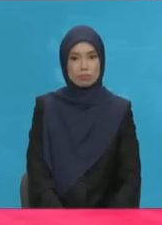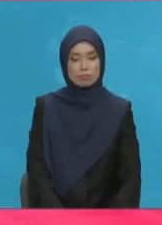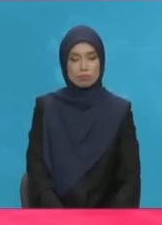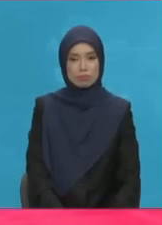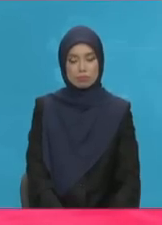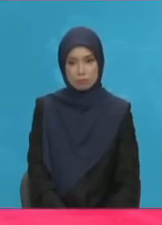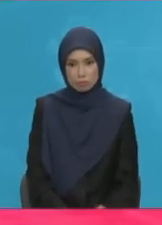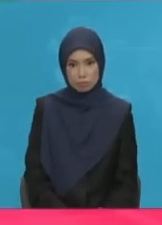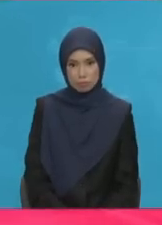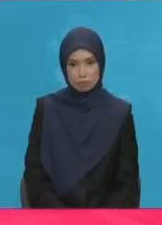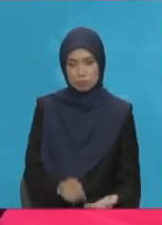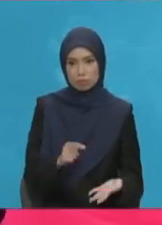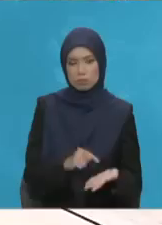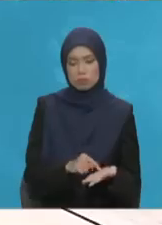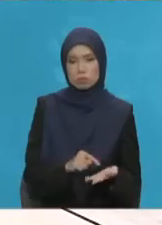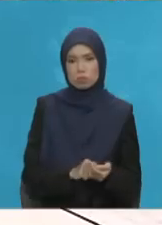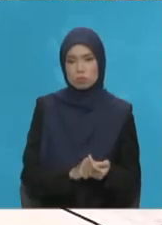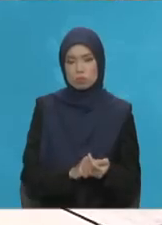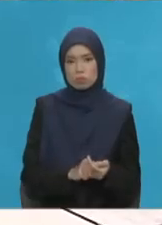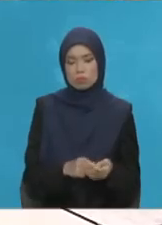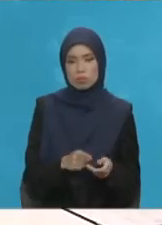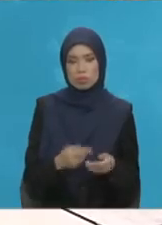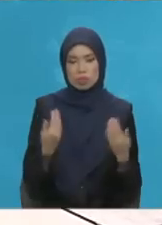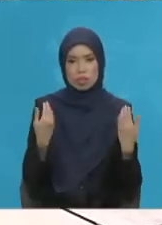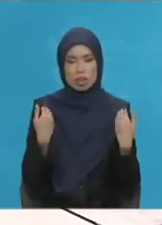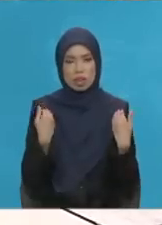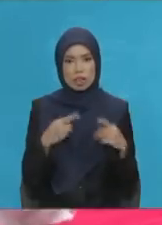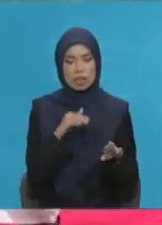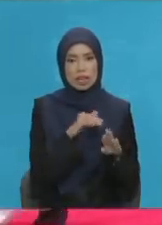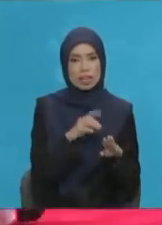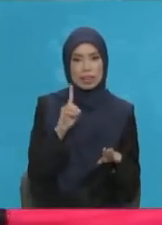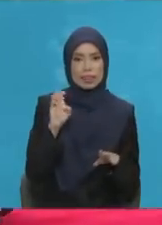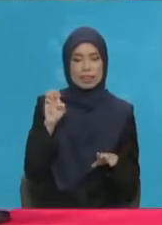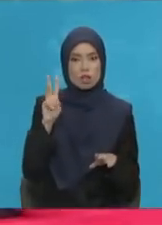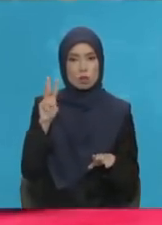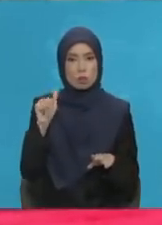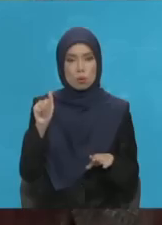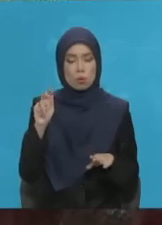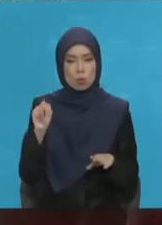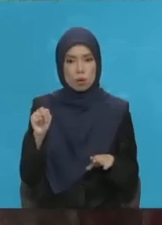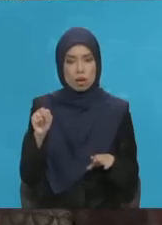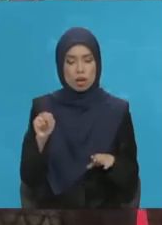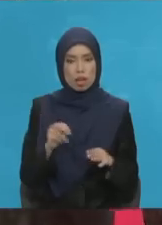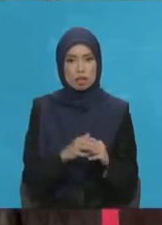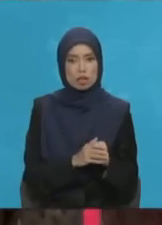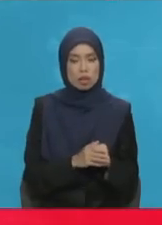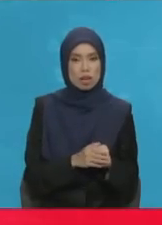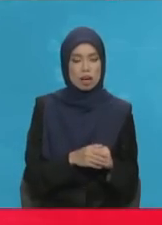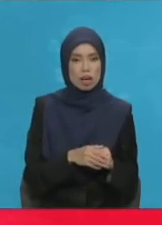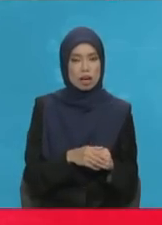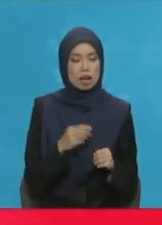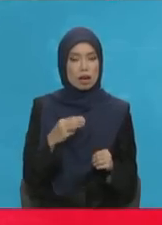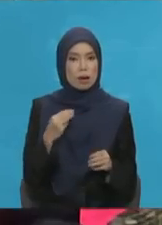ini diikuti dengan pertunangan di raja didudukkan di dewan resepsi dan gangseng-gangsa bau-bauan